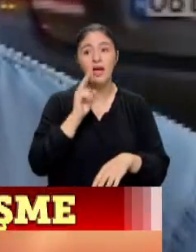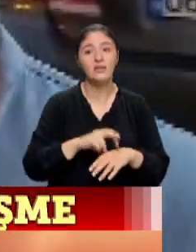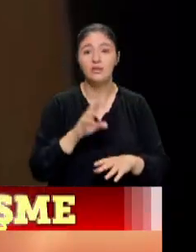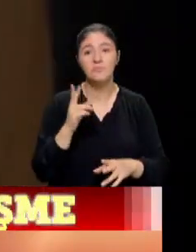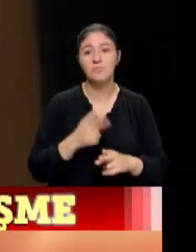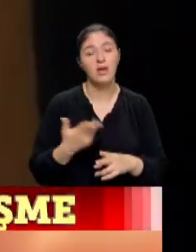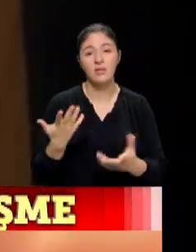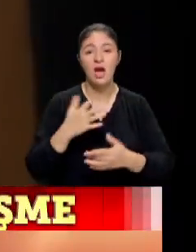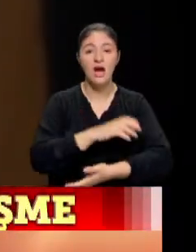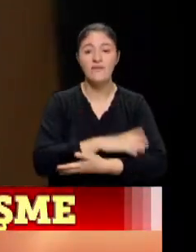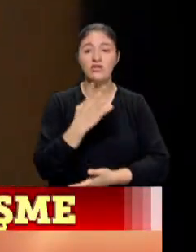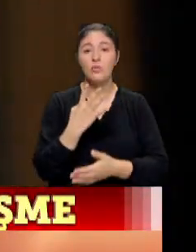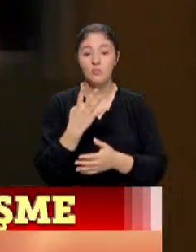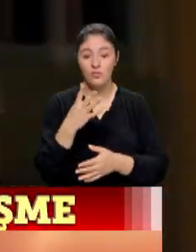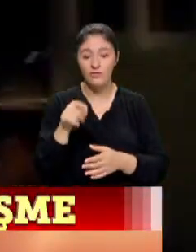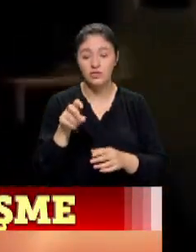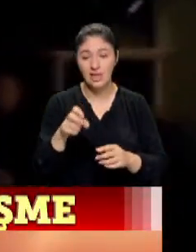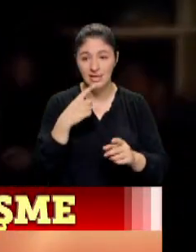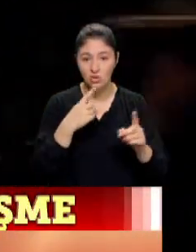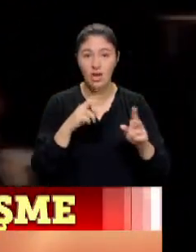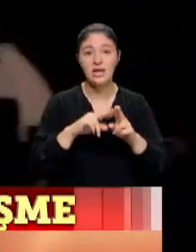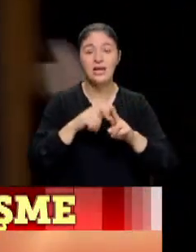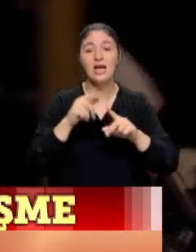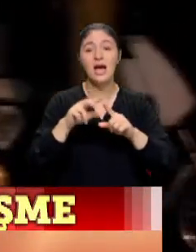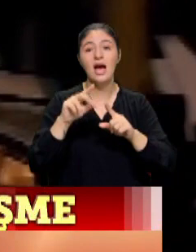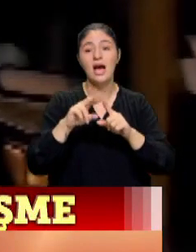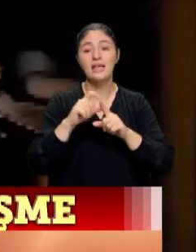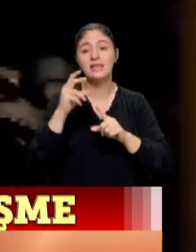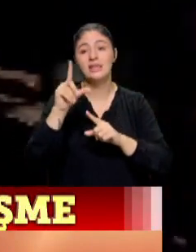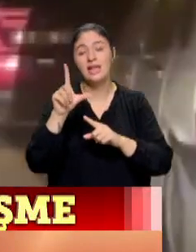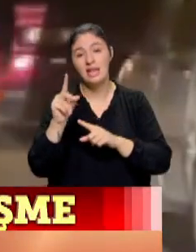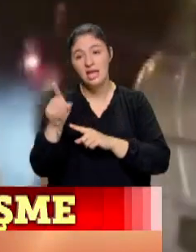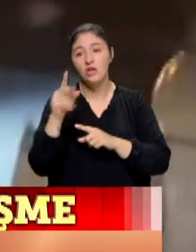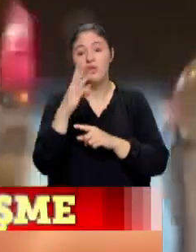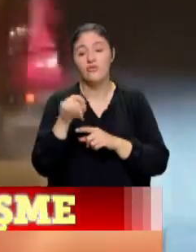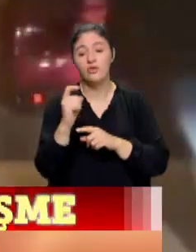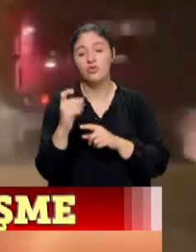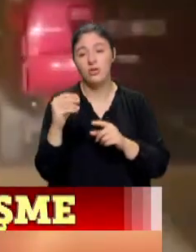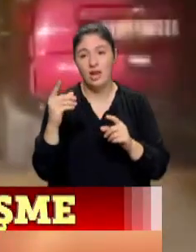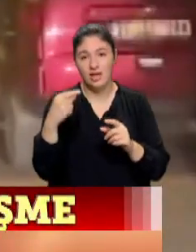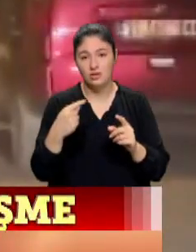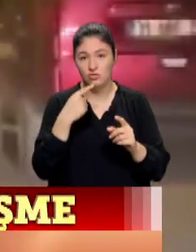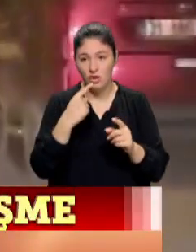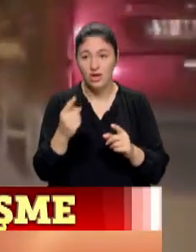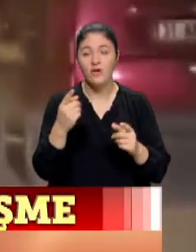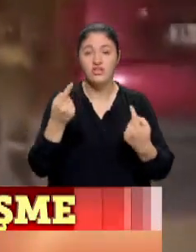hatırladık bir anda. AFAD 4,8, Kandilli Rasathanesi 4,9 olarak ölçtü depremi. Çevre illerde de hissedildi.